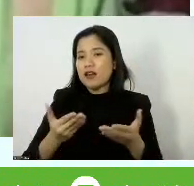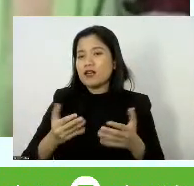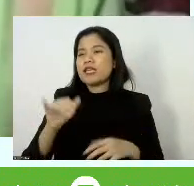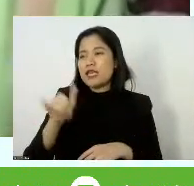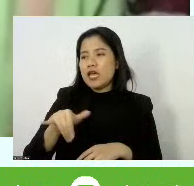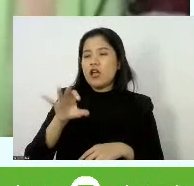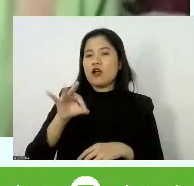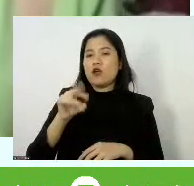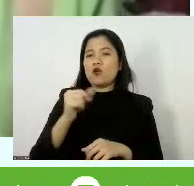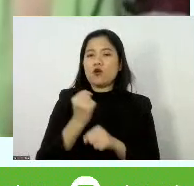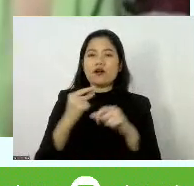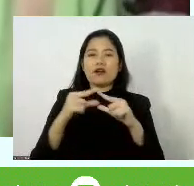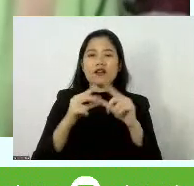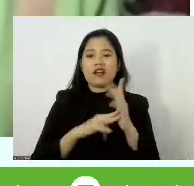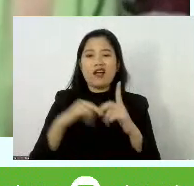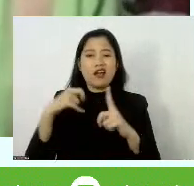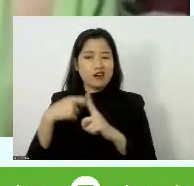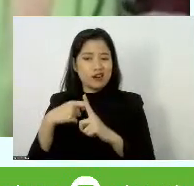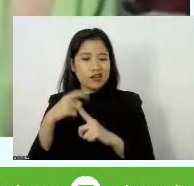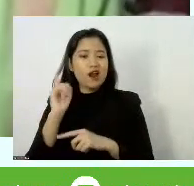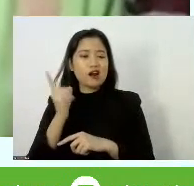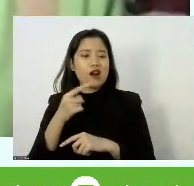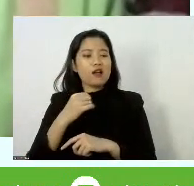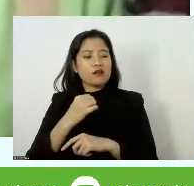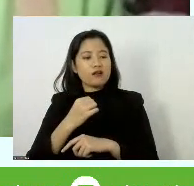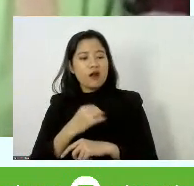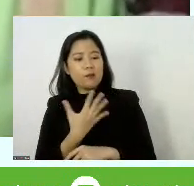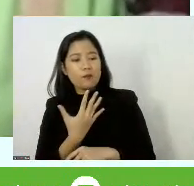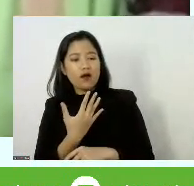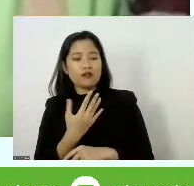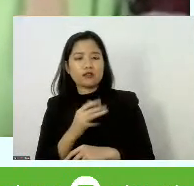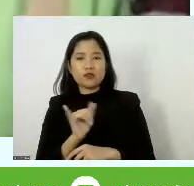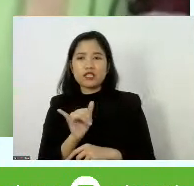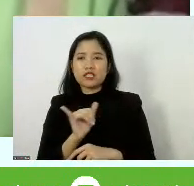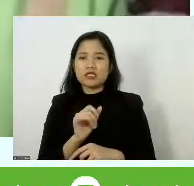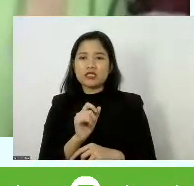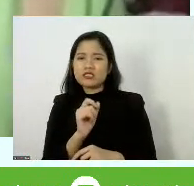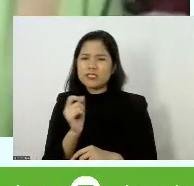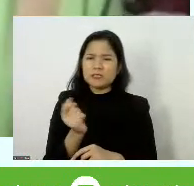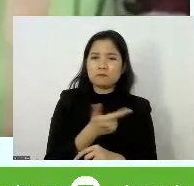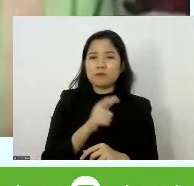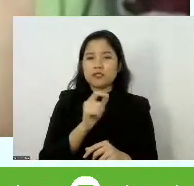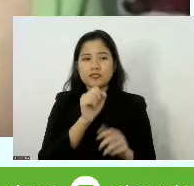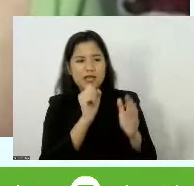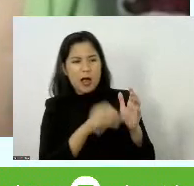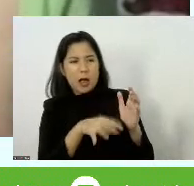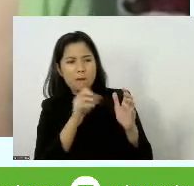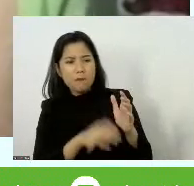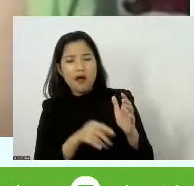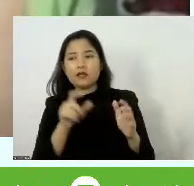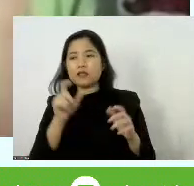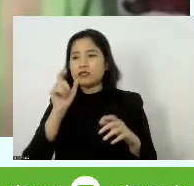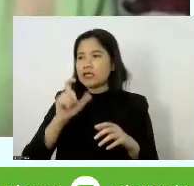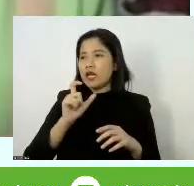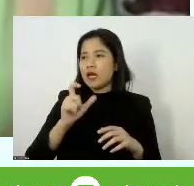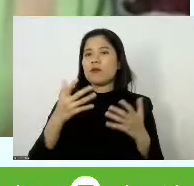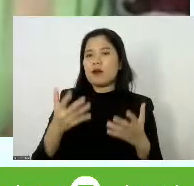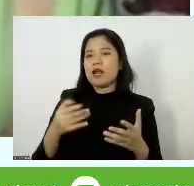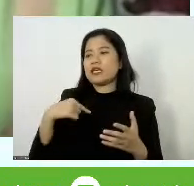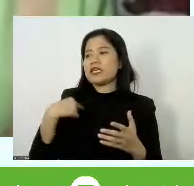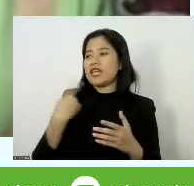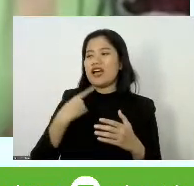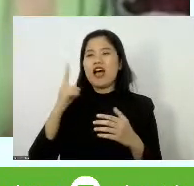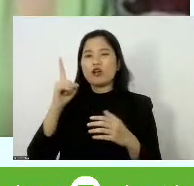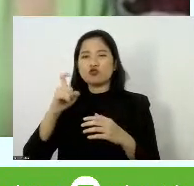organik ramah lingkungan tidak yang tidak meninggalkan tidak secepat itu menimbulkan sampah gitu Jadi bagaimana caranya kita lebih